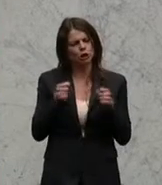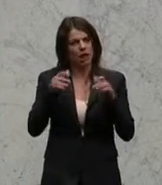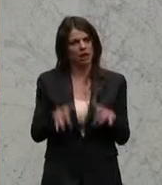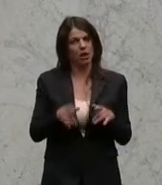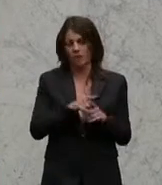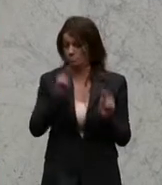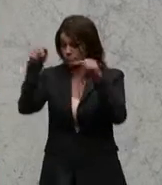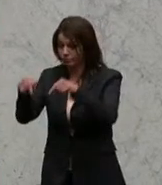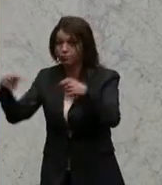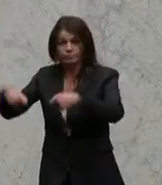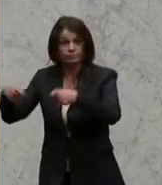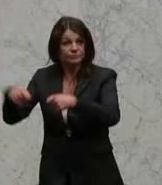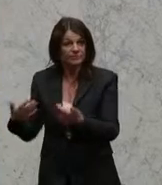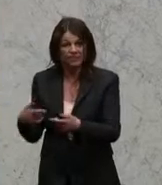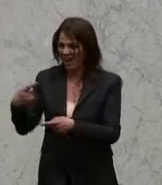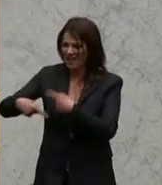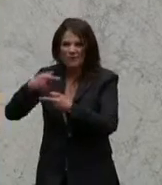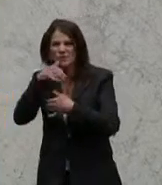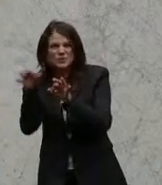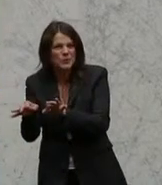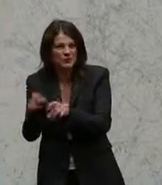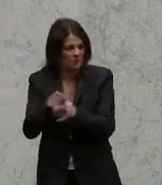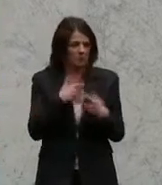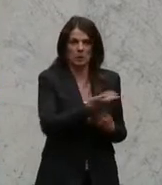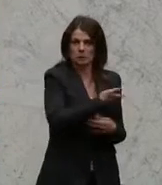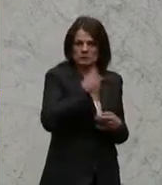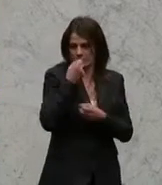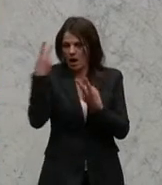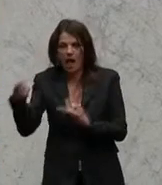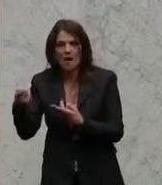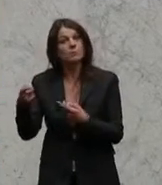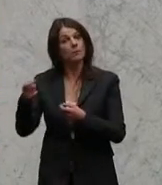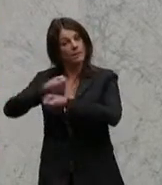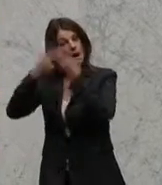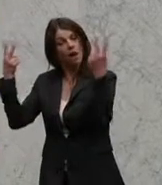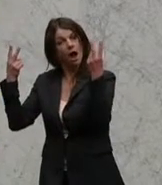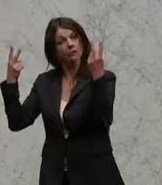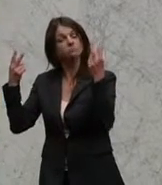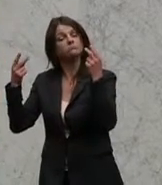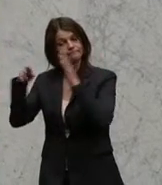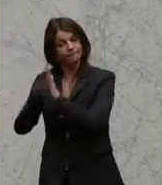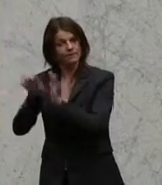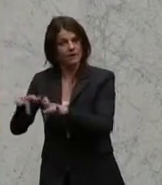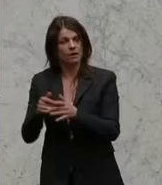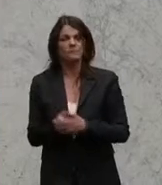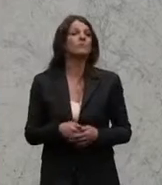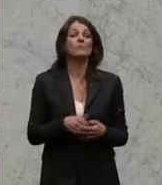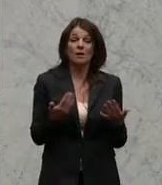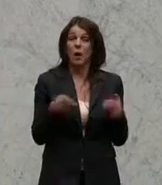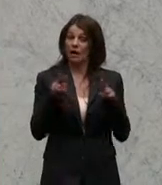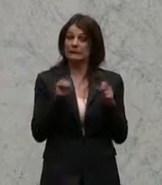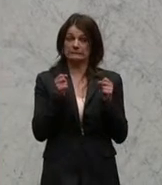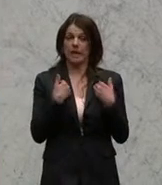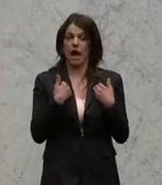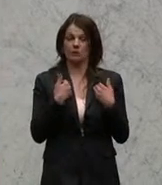dort, wo natürlich das alles noch nicht so läuft wie bei uns, einfach in Griff ist. Und wie wichtig das Rechtssicherheit